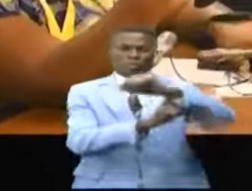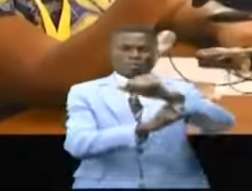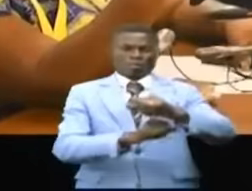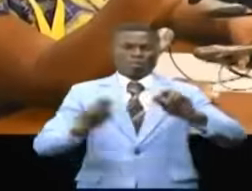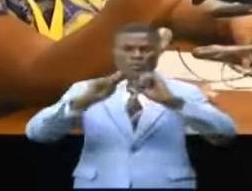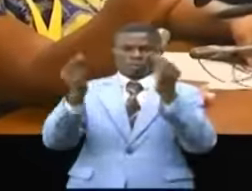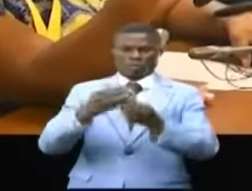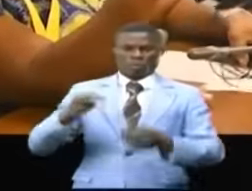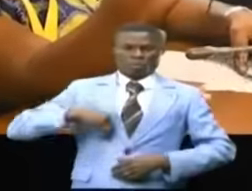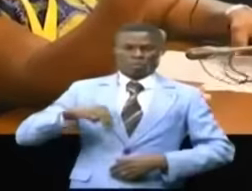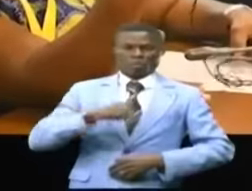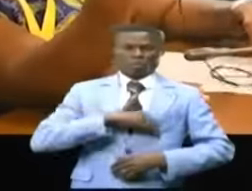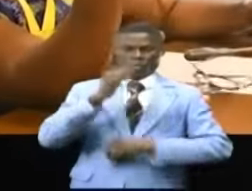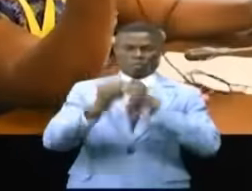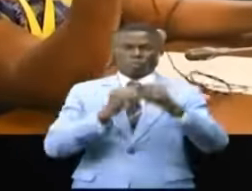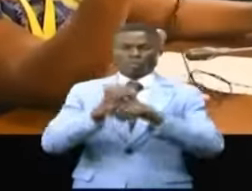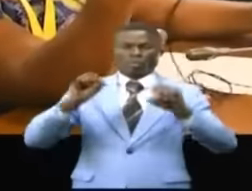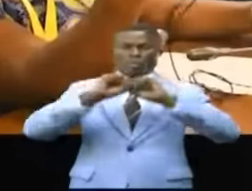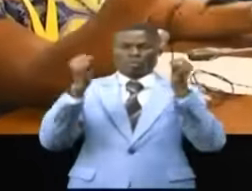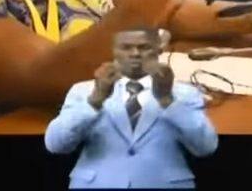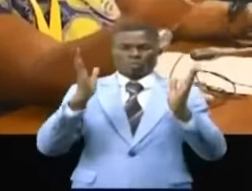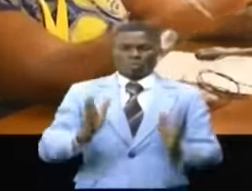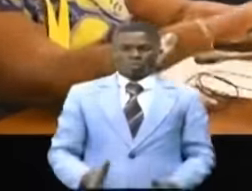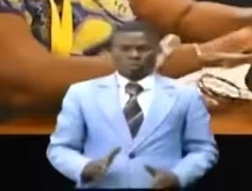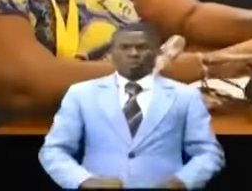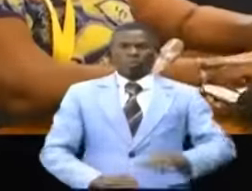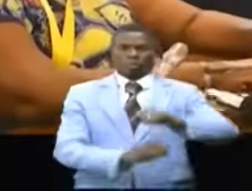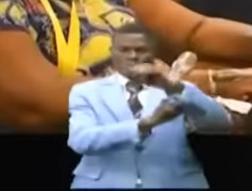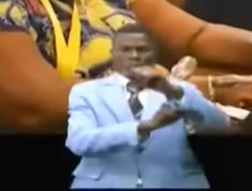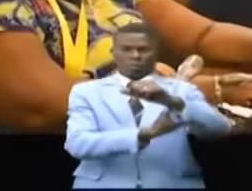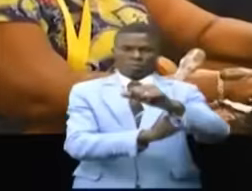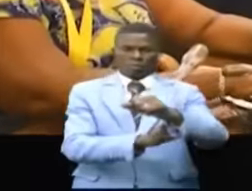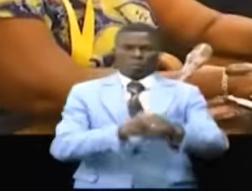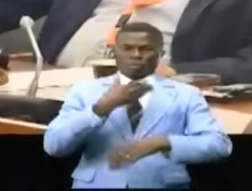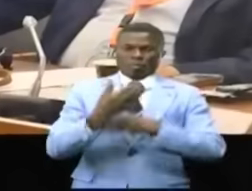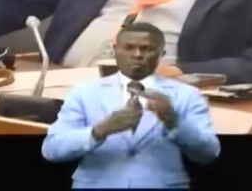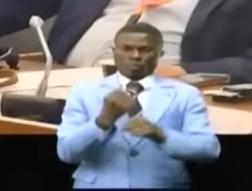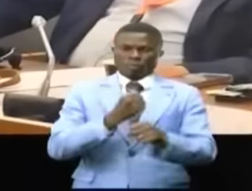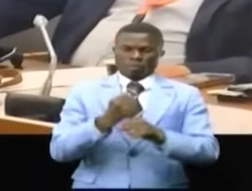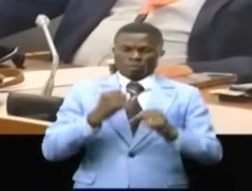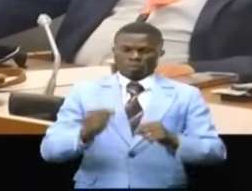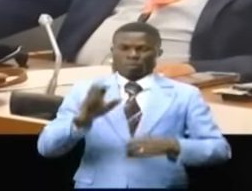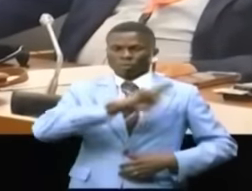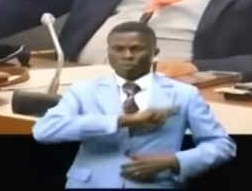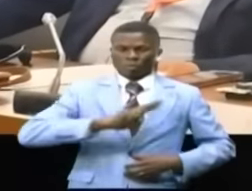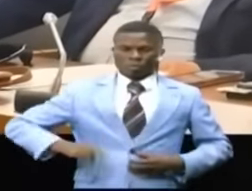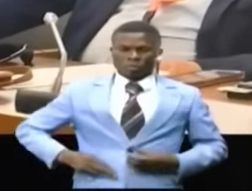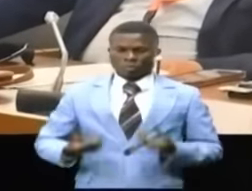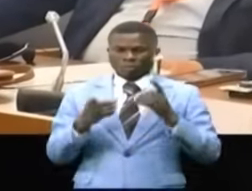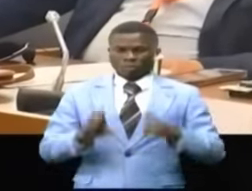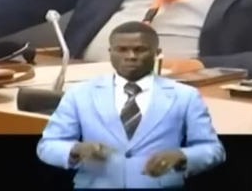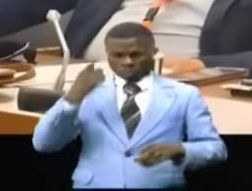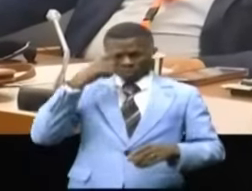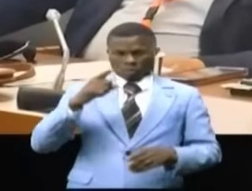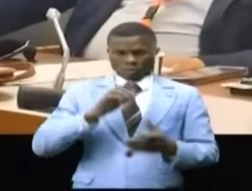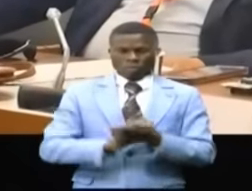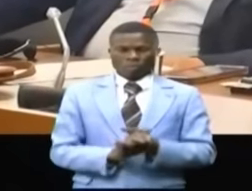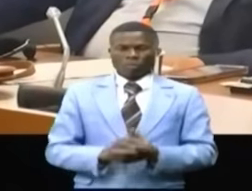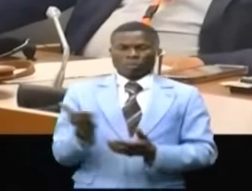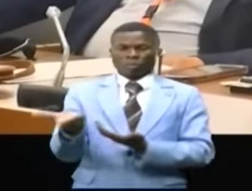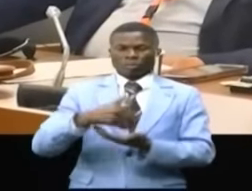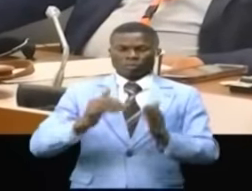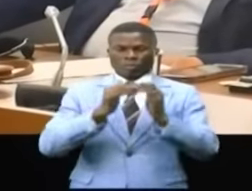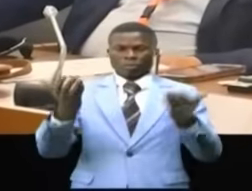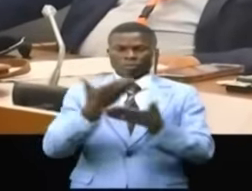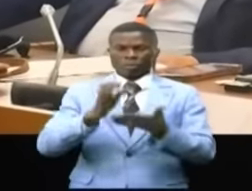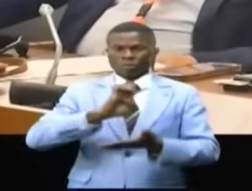partis membres de l'international socialiste à soutenir les efforts de la République démocratique du Congo pour le retour de la paix à